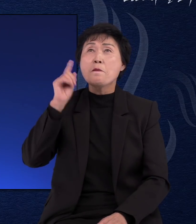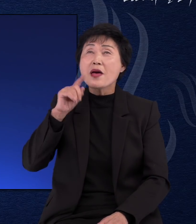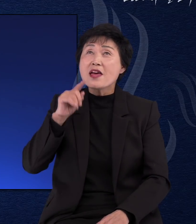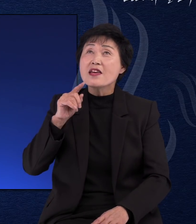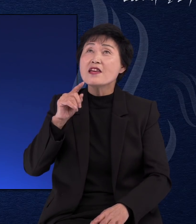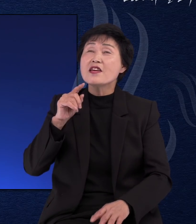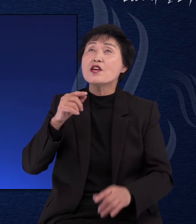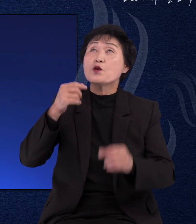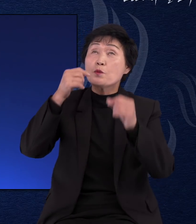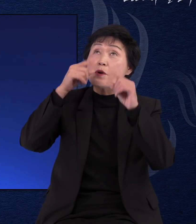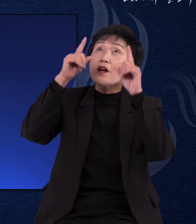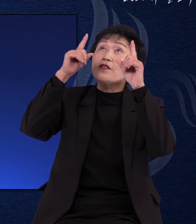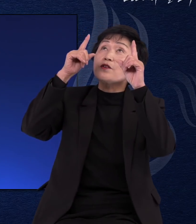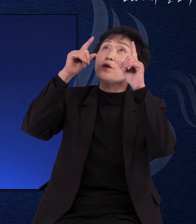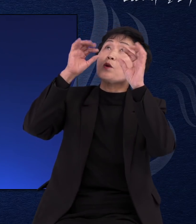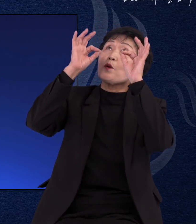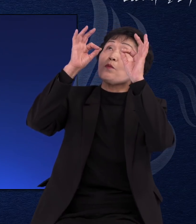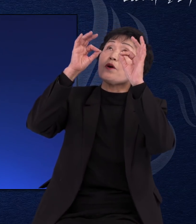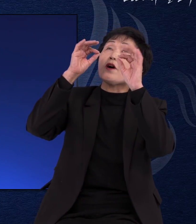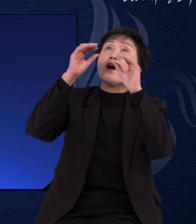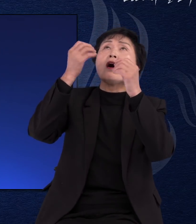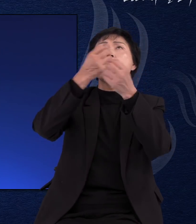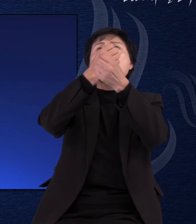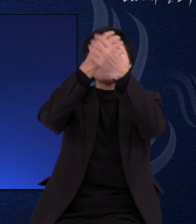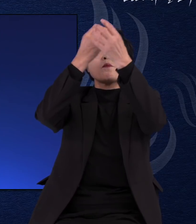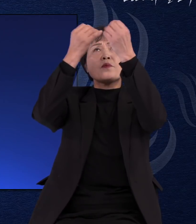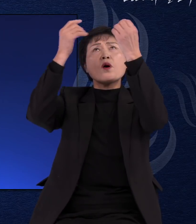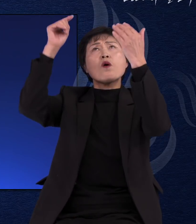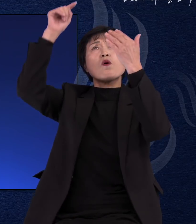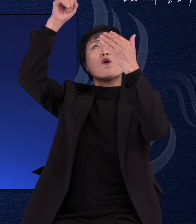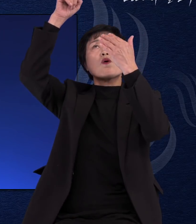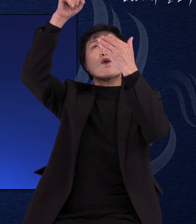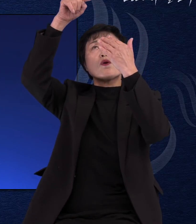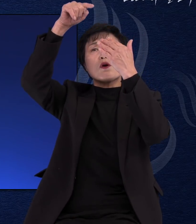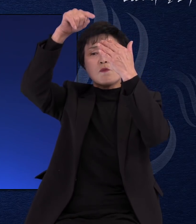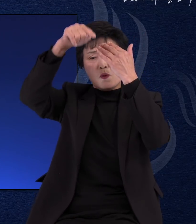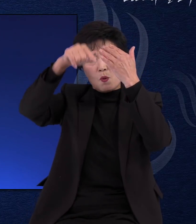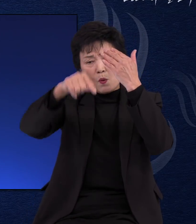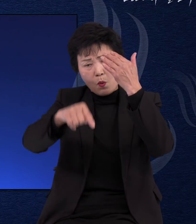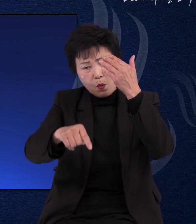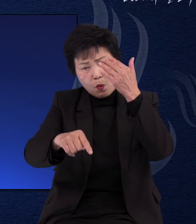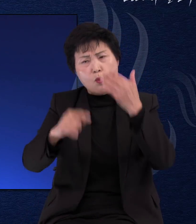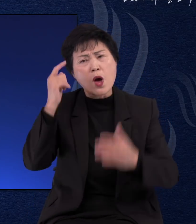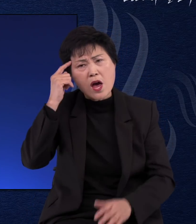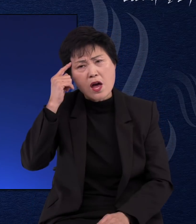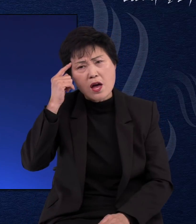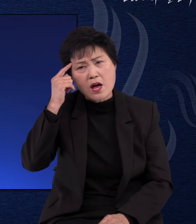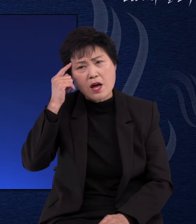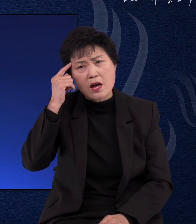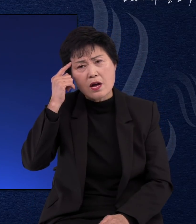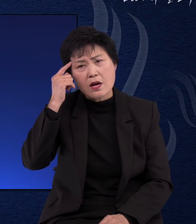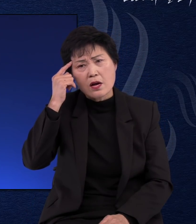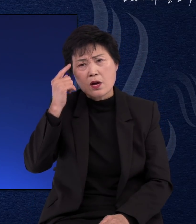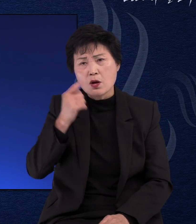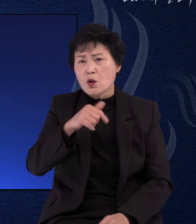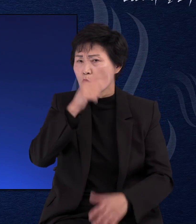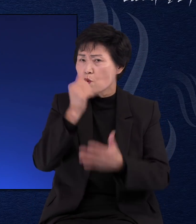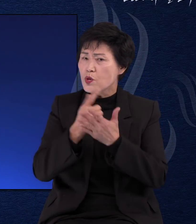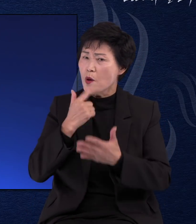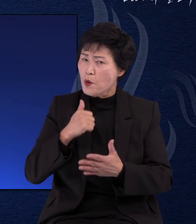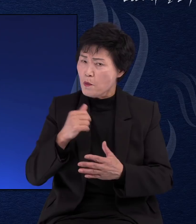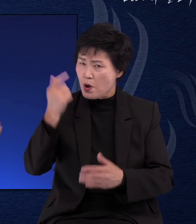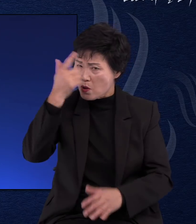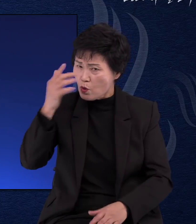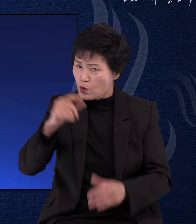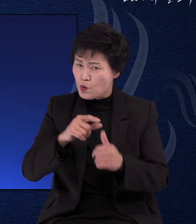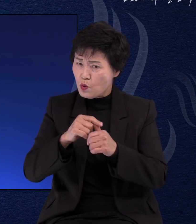보이는 하늘의 별을 넘어서 왜 하나님은 저 높고 높은 별을 넘어 이 낮고 낮은 땅 위에 죄범한 영혼을 구하러 오셨을까